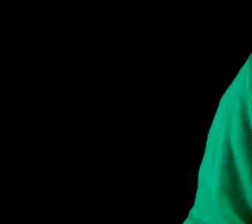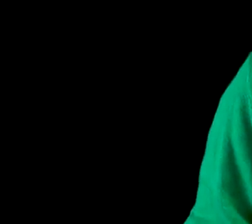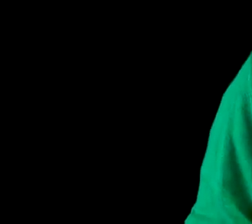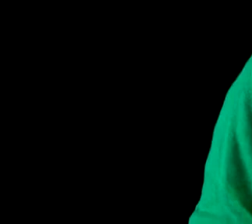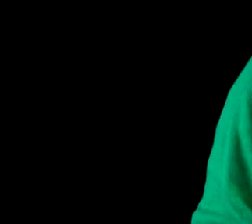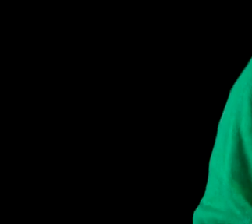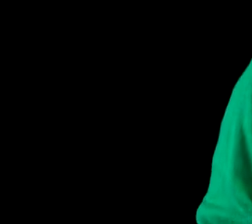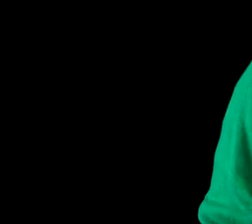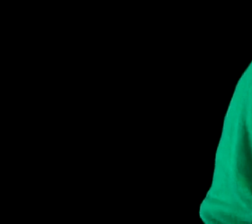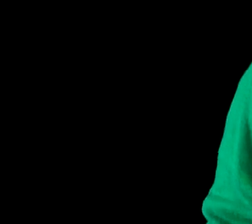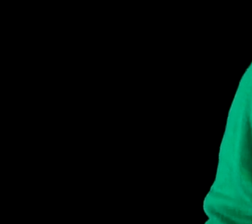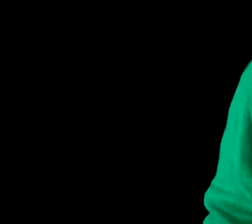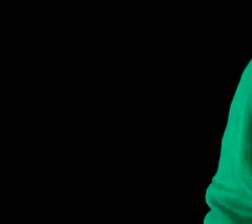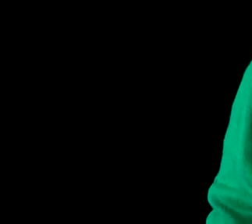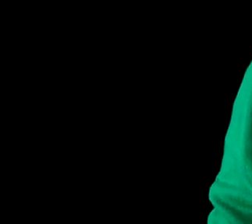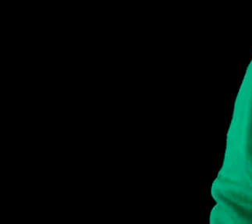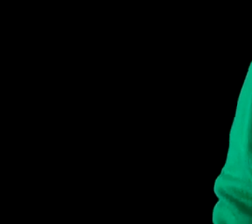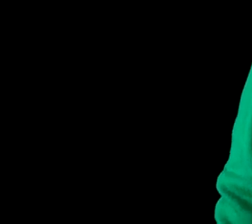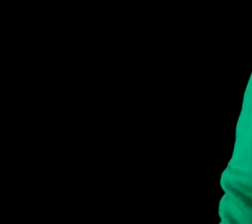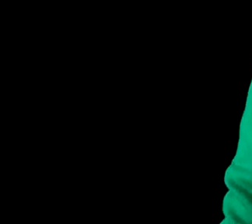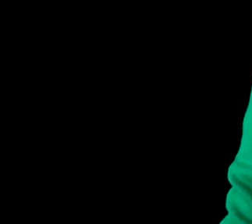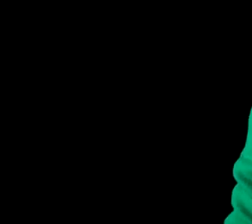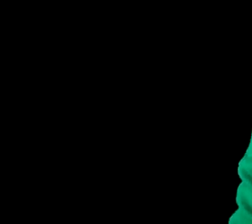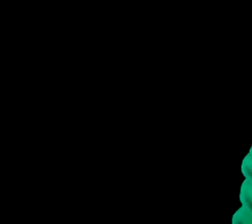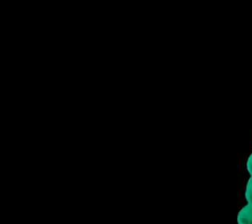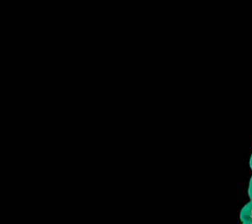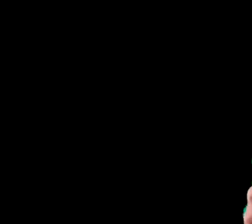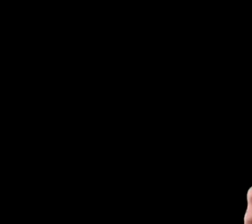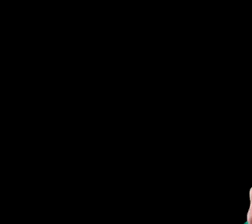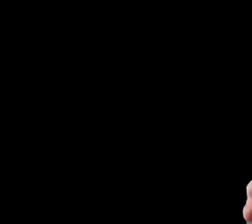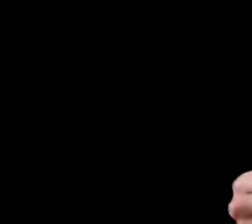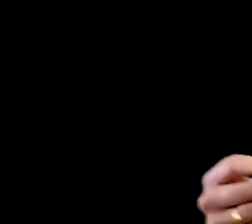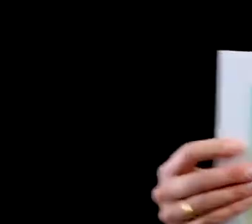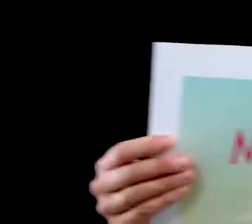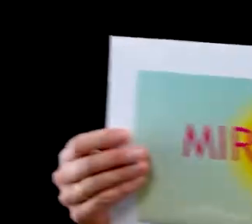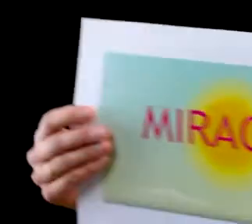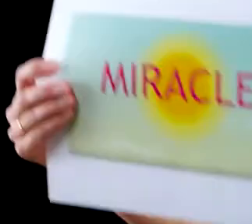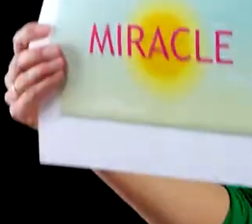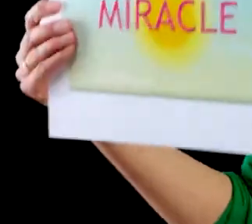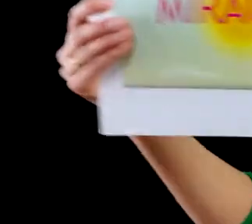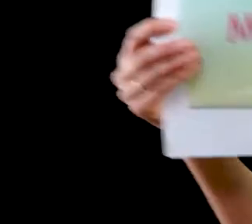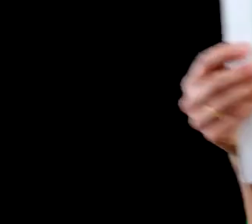se trouve dans le Nouveau Testament, dans le livre de Jean, au chapitre 6.